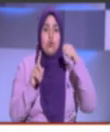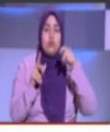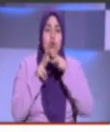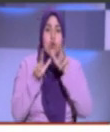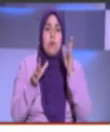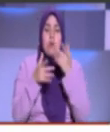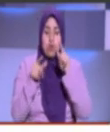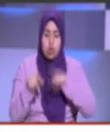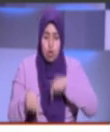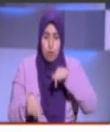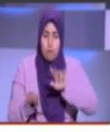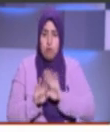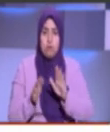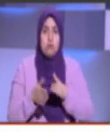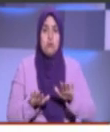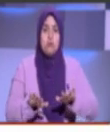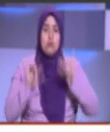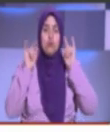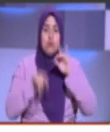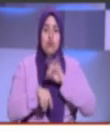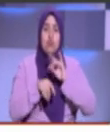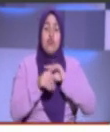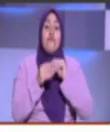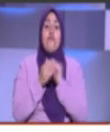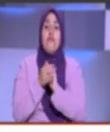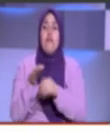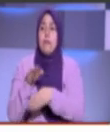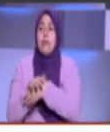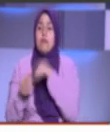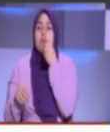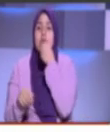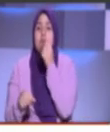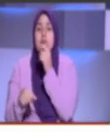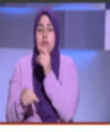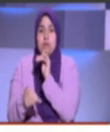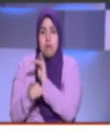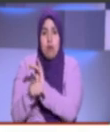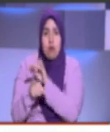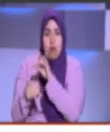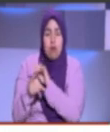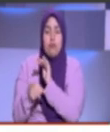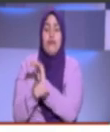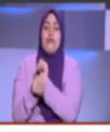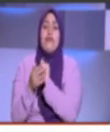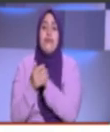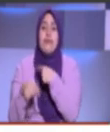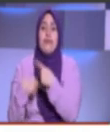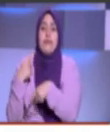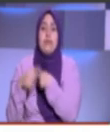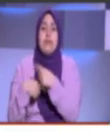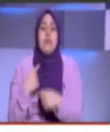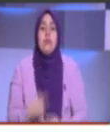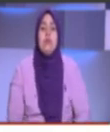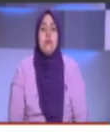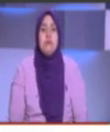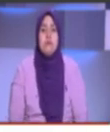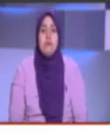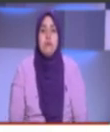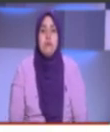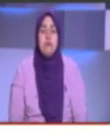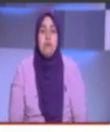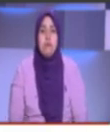بخروج بوريس جونسون، وسيخلص فترة النقاهة. في هذه الفترة إيمان أعتقد أنه